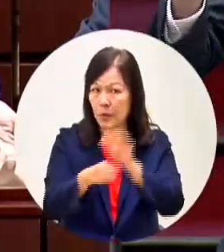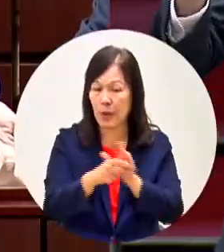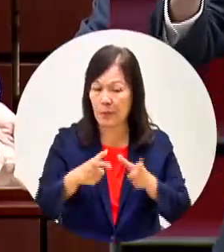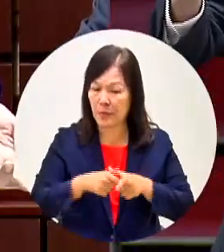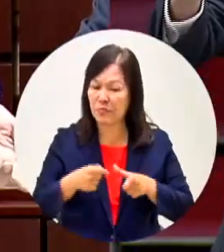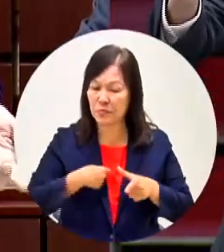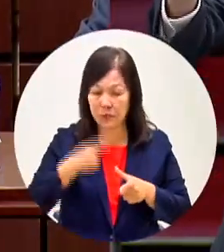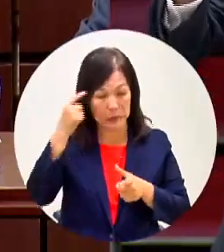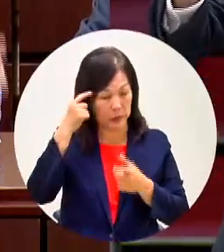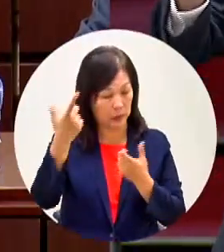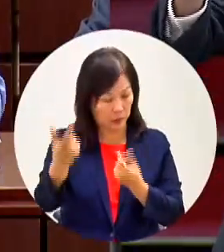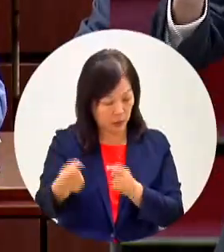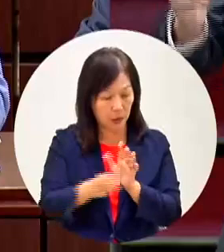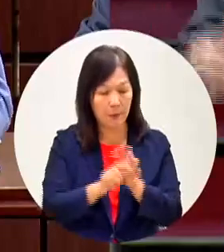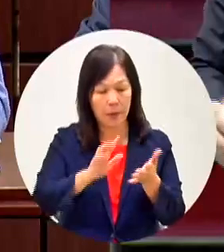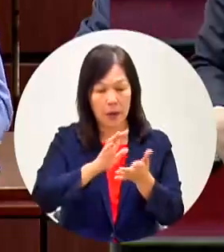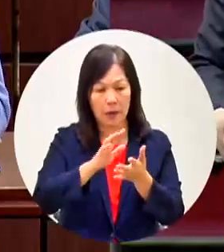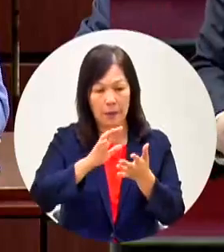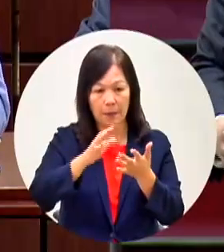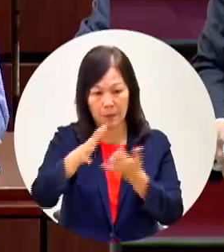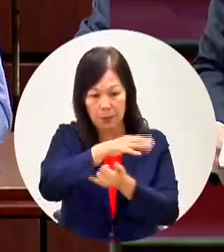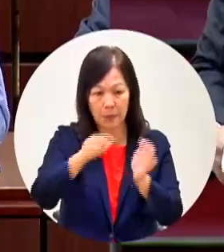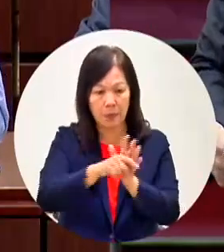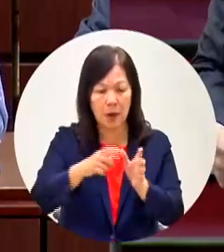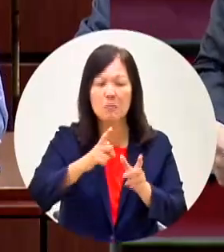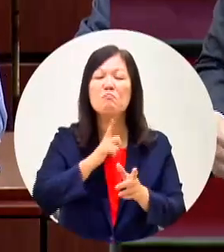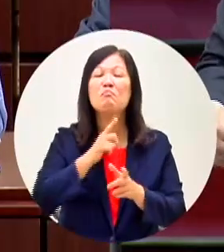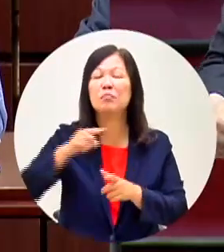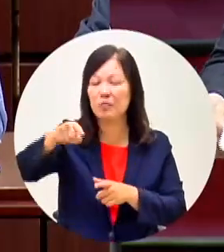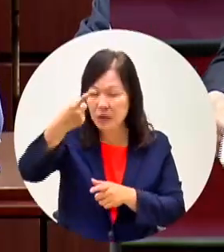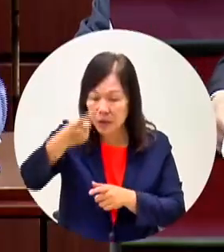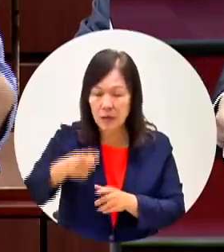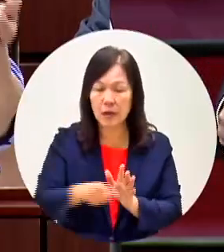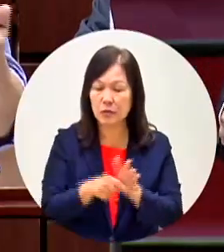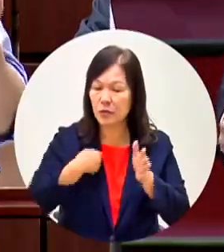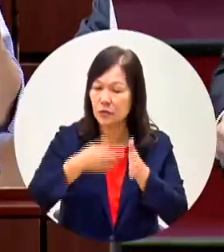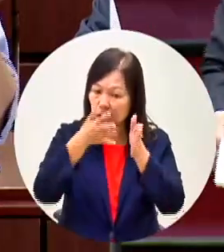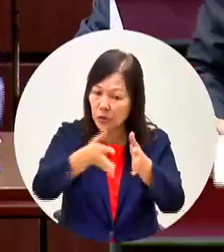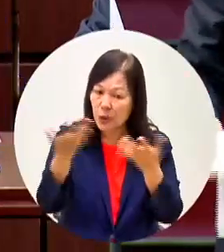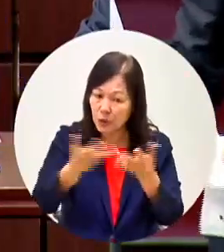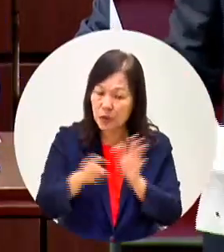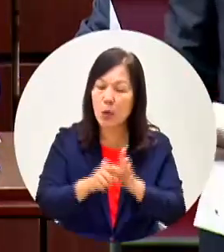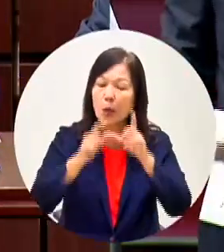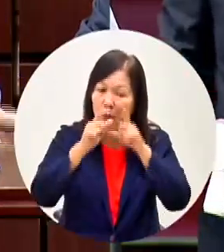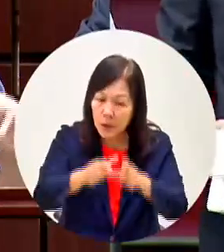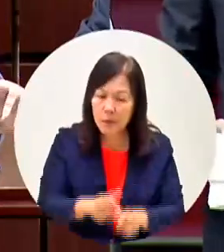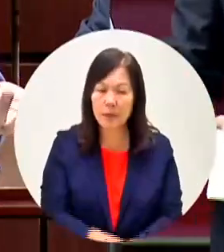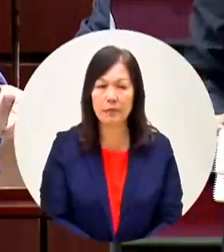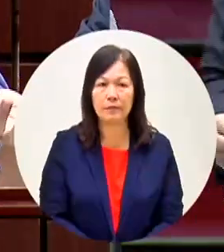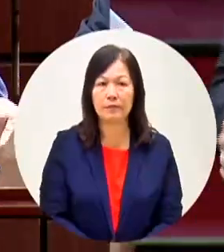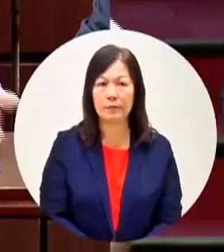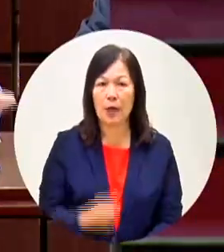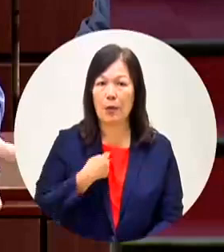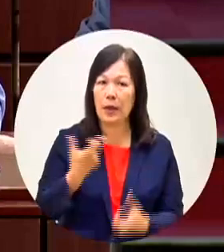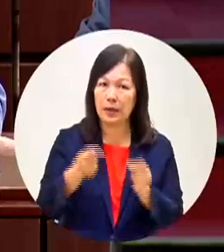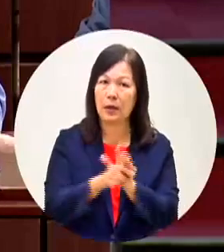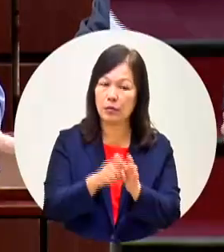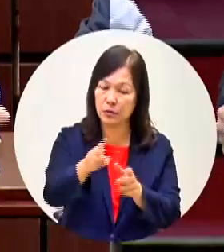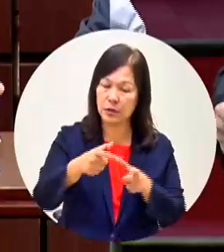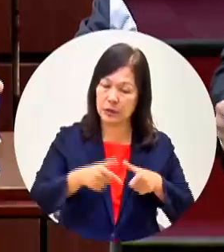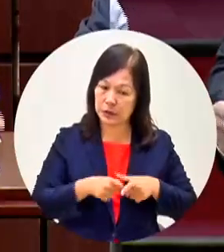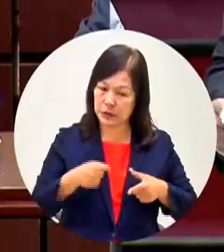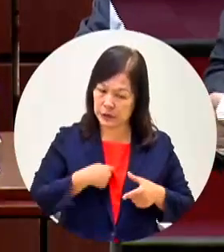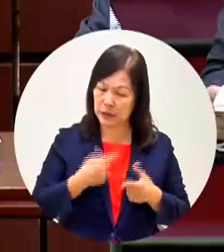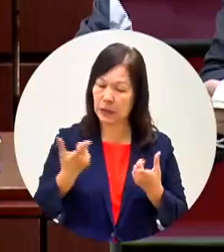长，请这个问题回答。 你要问我方法论，我知道。但是我们先讲，我们心理上都是一样。然后第二个问